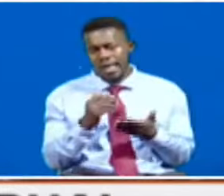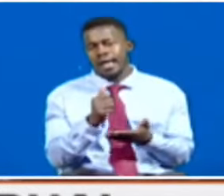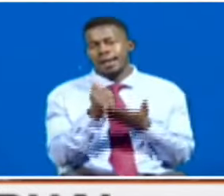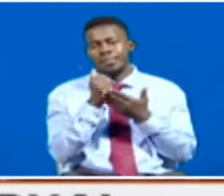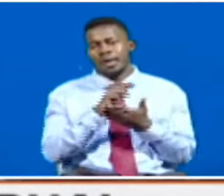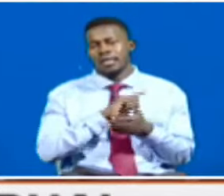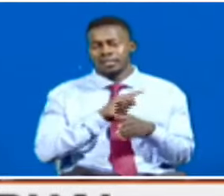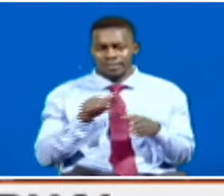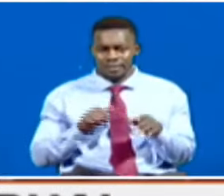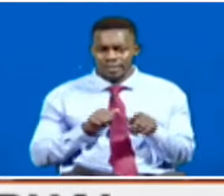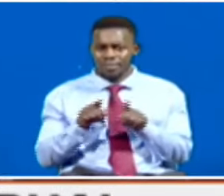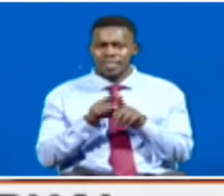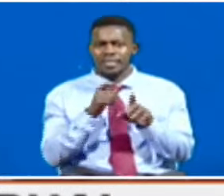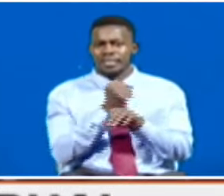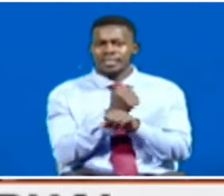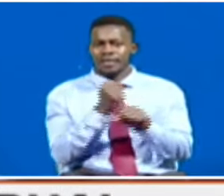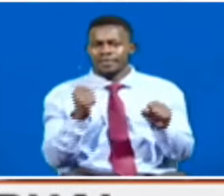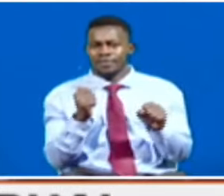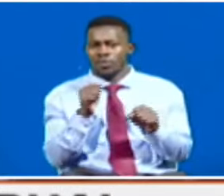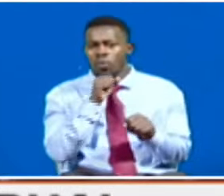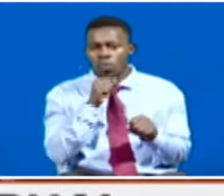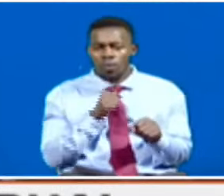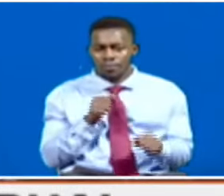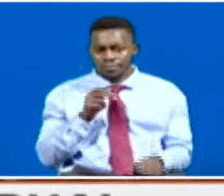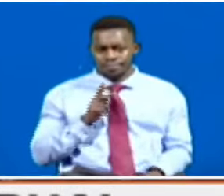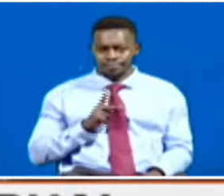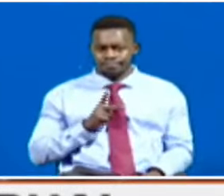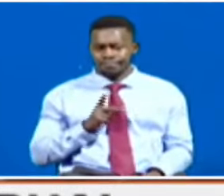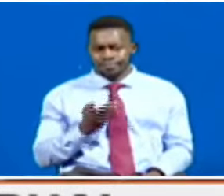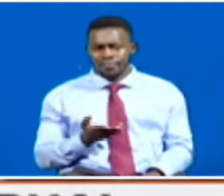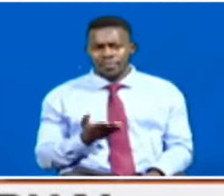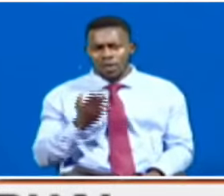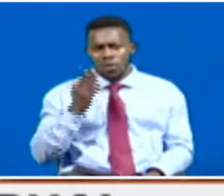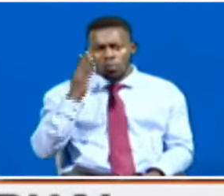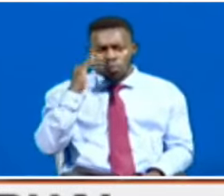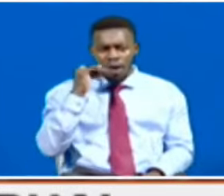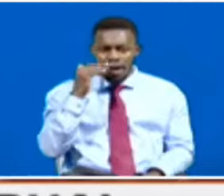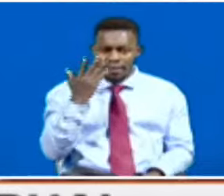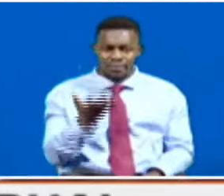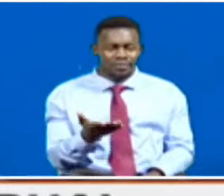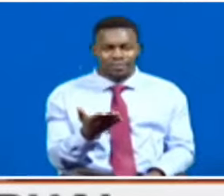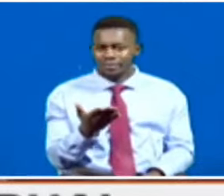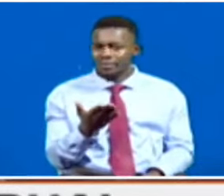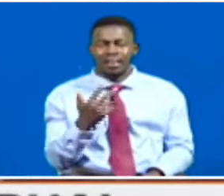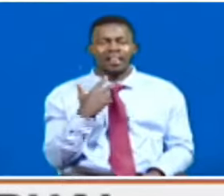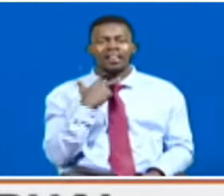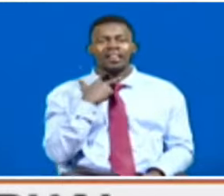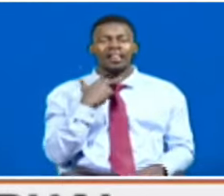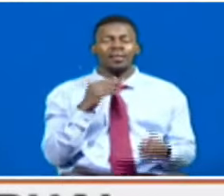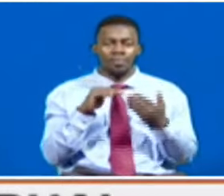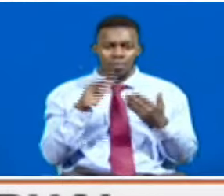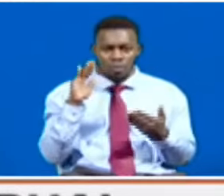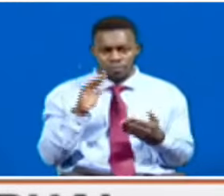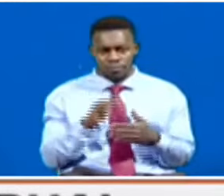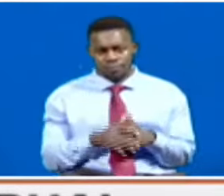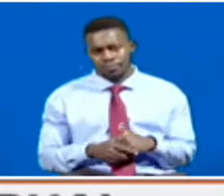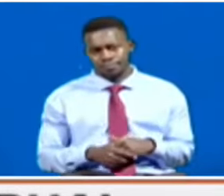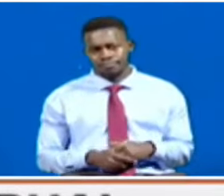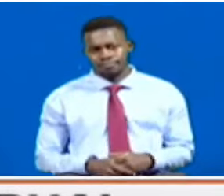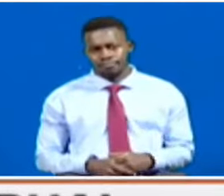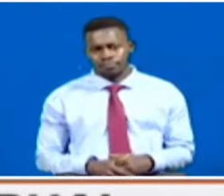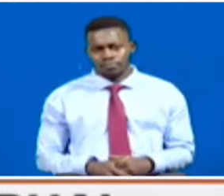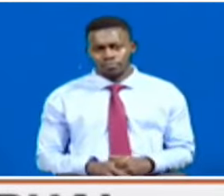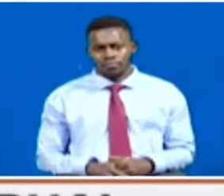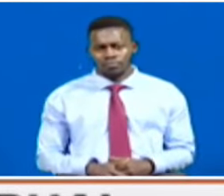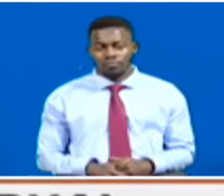atatokewa wazee. Tutaweza kushegewa kidogo na makaratasi na watoto wetu wale tulisalia huko tafuni. Tuna wasiwasi mwingi sababu